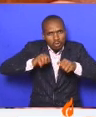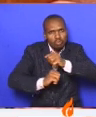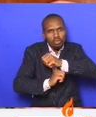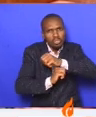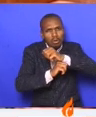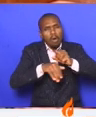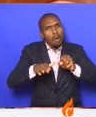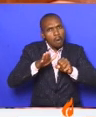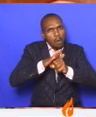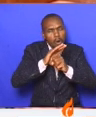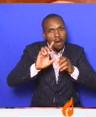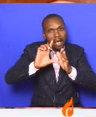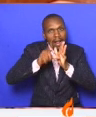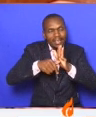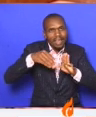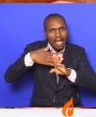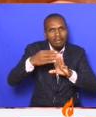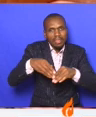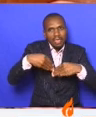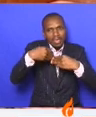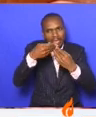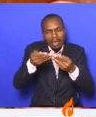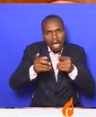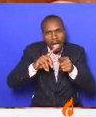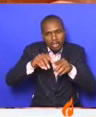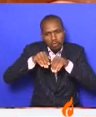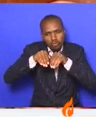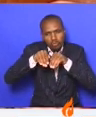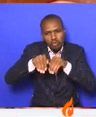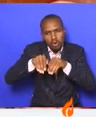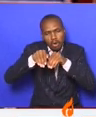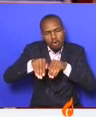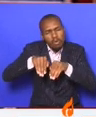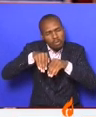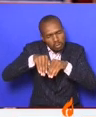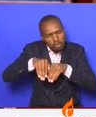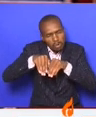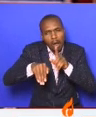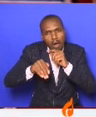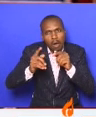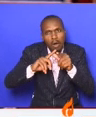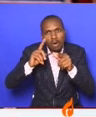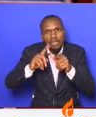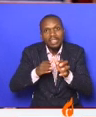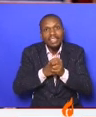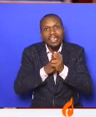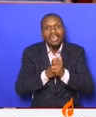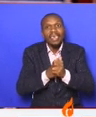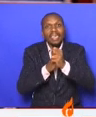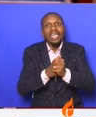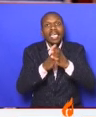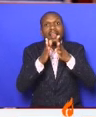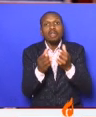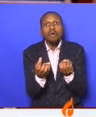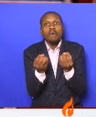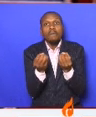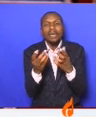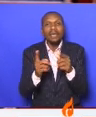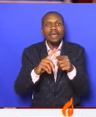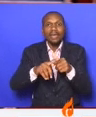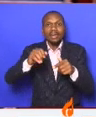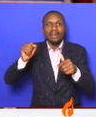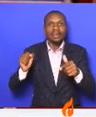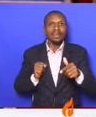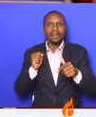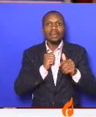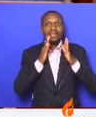obolito maiga yogo ikuwa roro na kubuati kwa asobu wange kegima. Muraibu wa bangi ase bunge iyo yubo igoromo senator we county ya